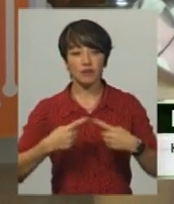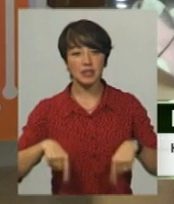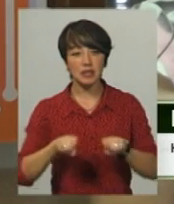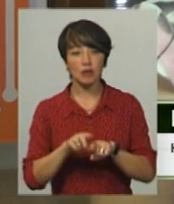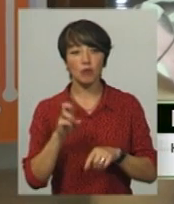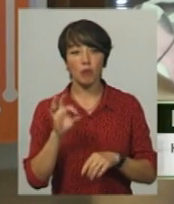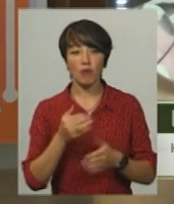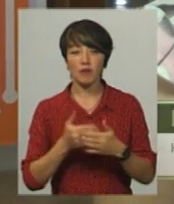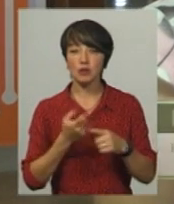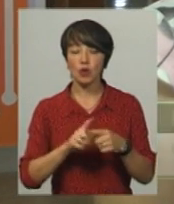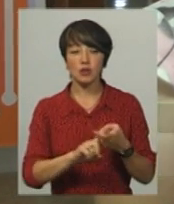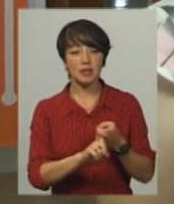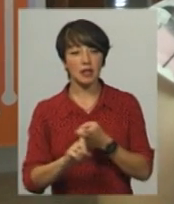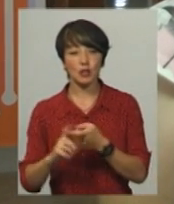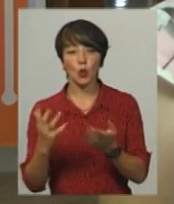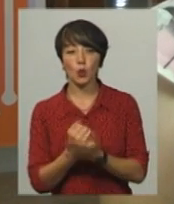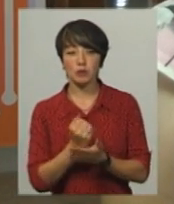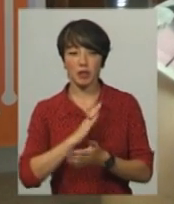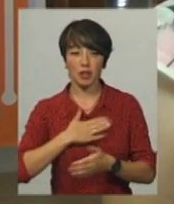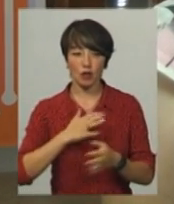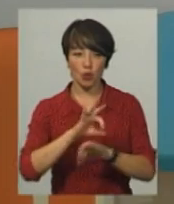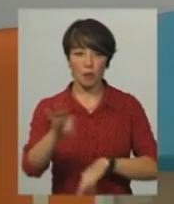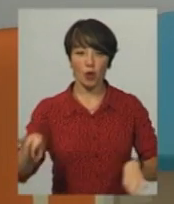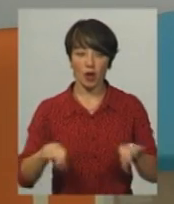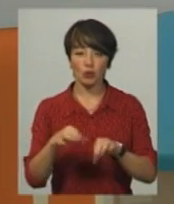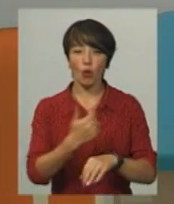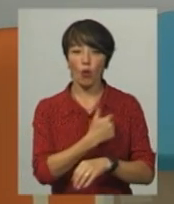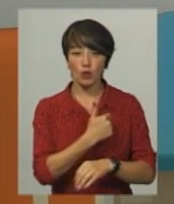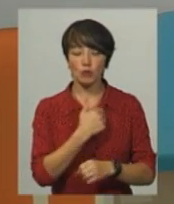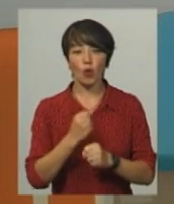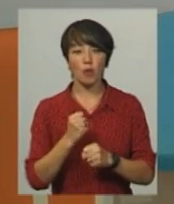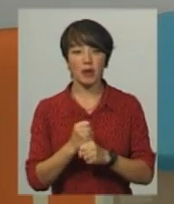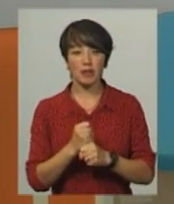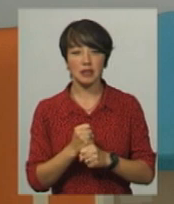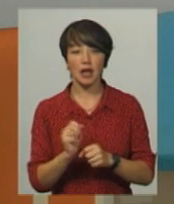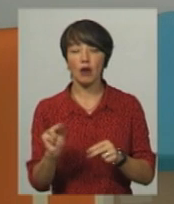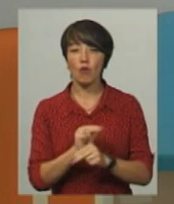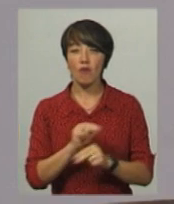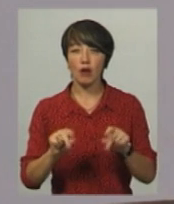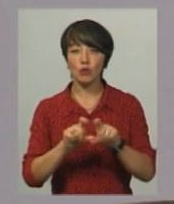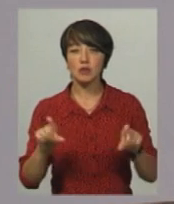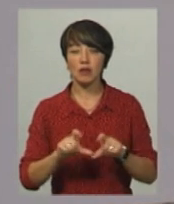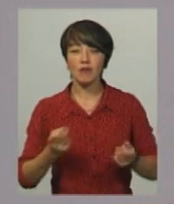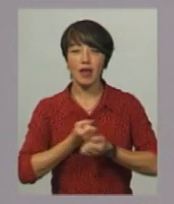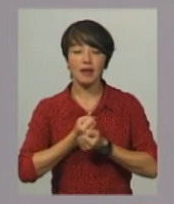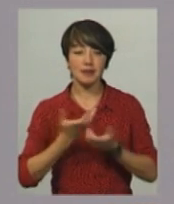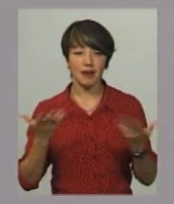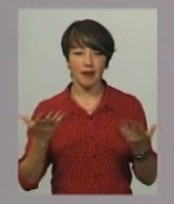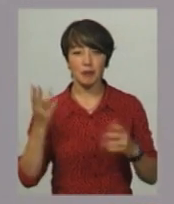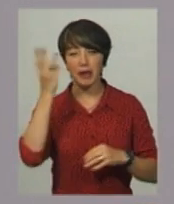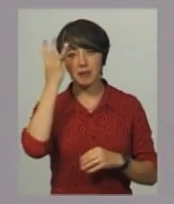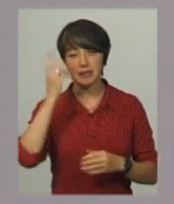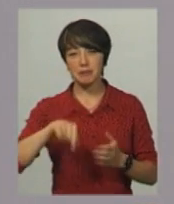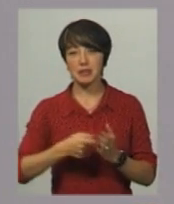що від цього залежить успіх нашого проєкту. Хочемо робити лікувальні установи яскравими. В Хмельницькій